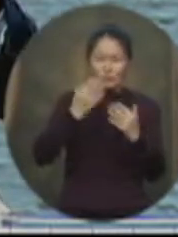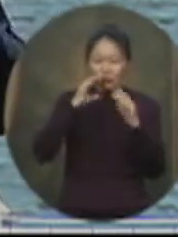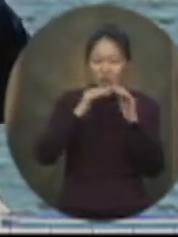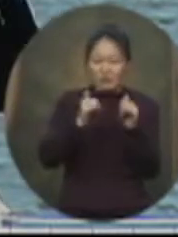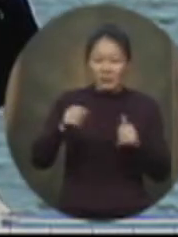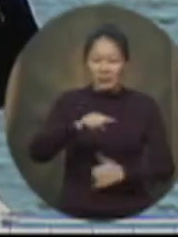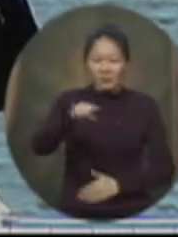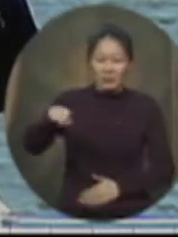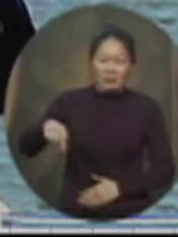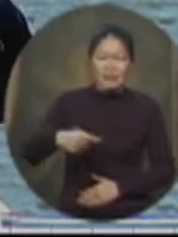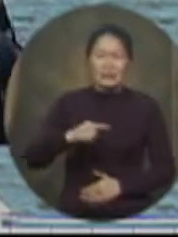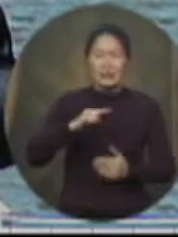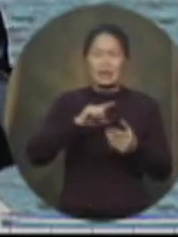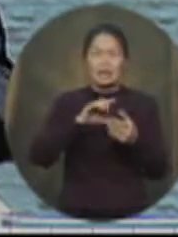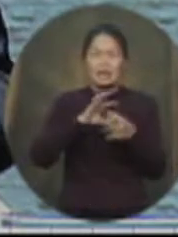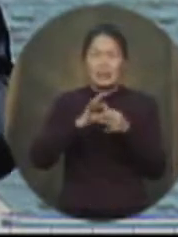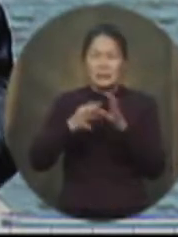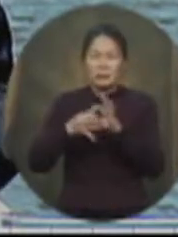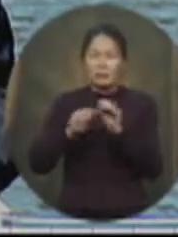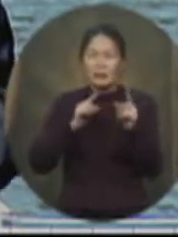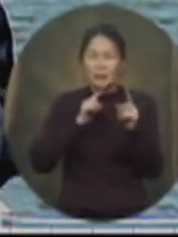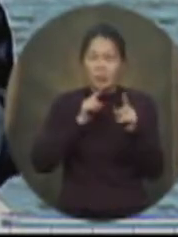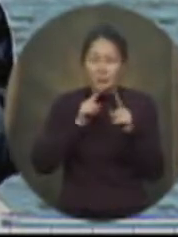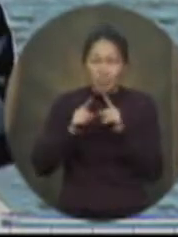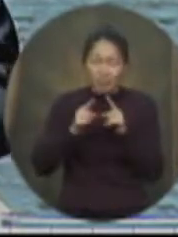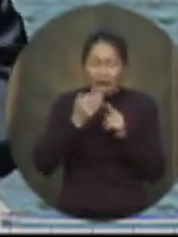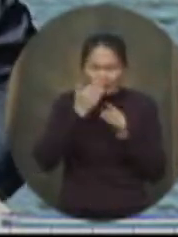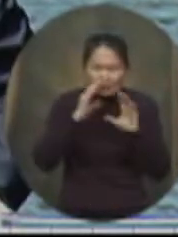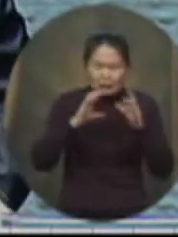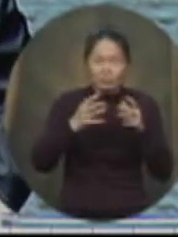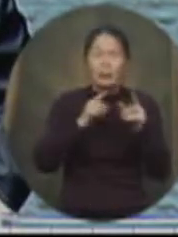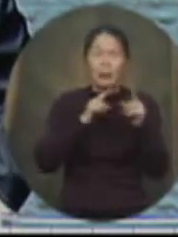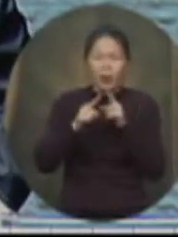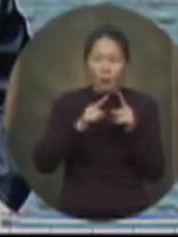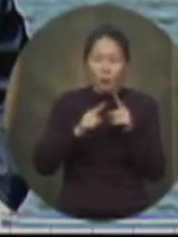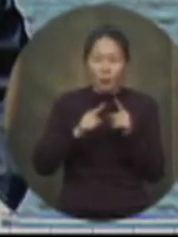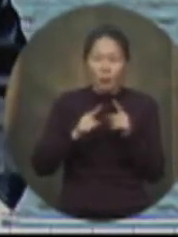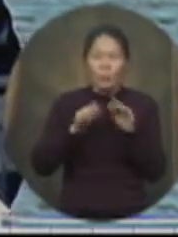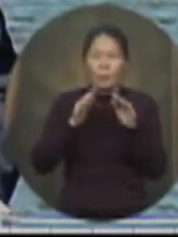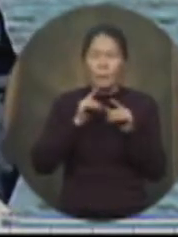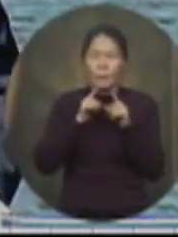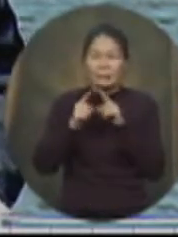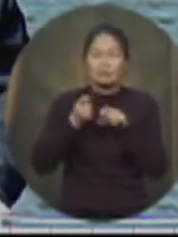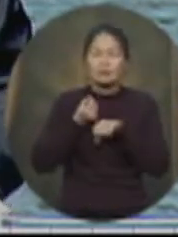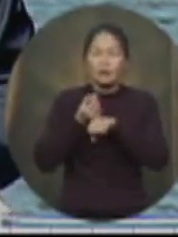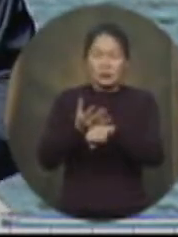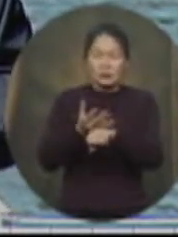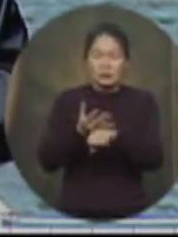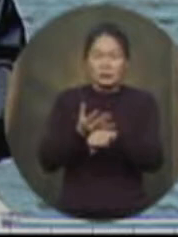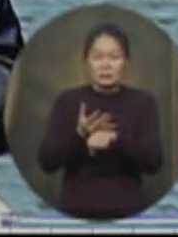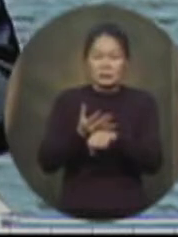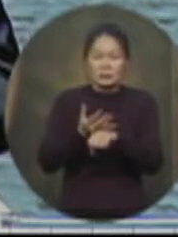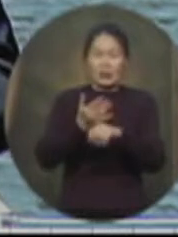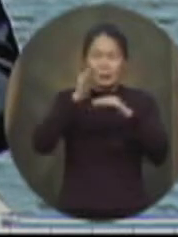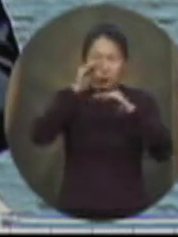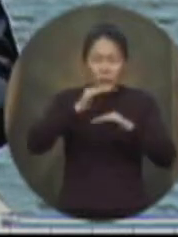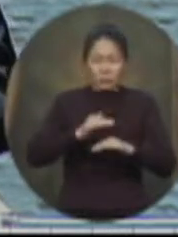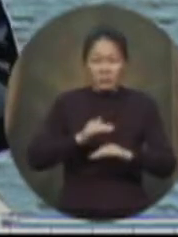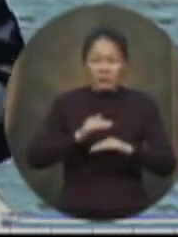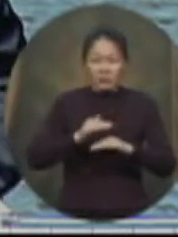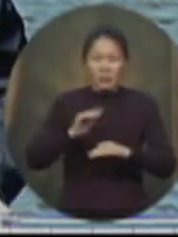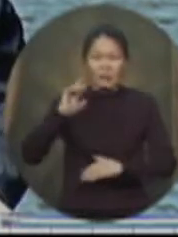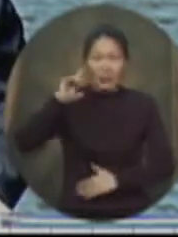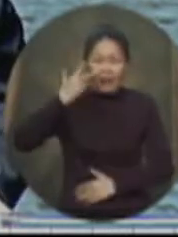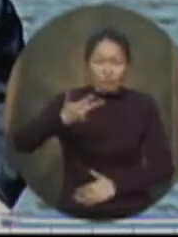복음을 전하는 고기까지 장면이 오늘 읽은 본문 입니다 다음주에는 이제 그 사도 바울이 전했던 그